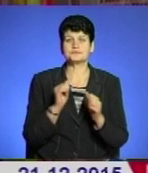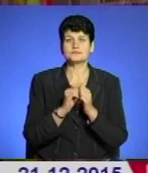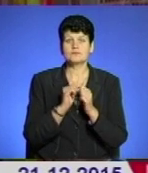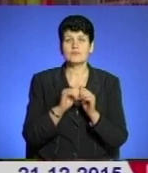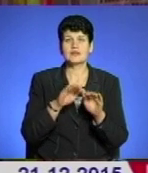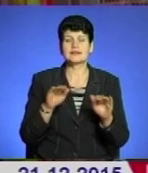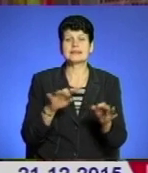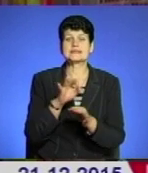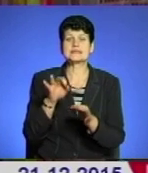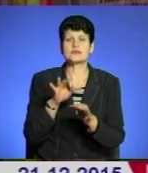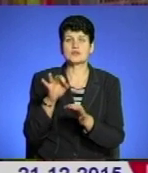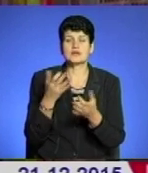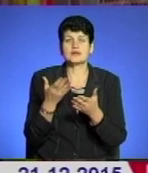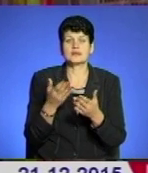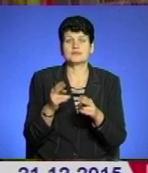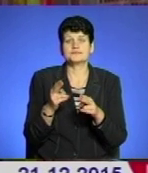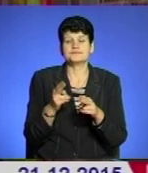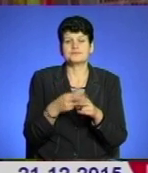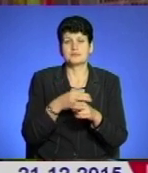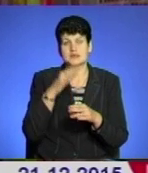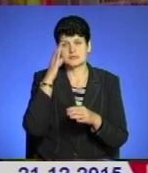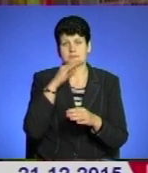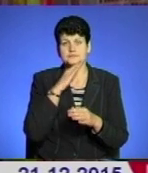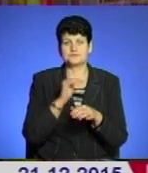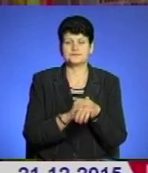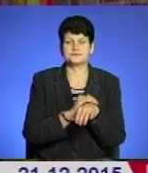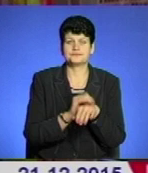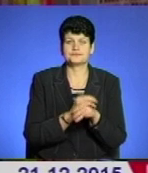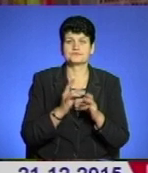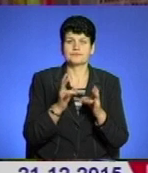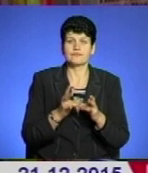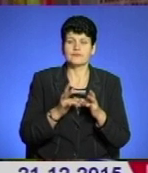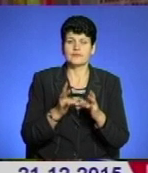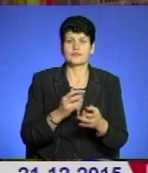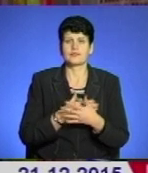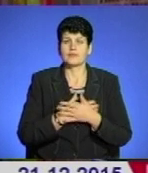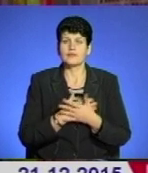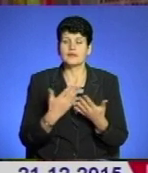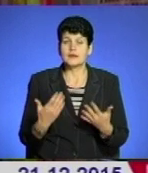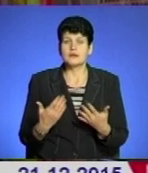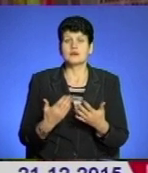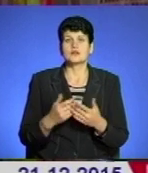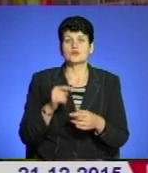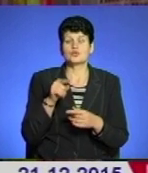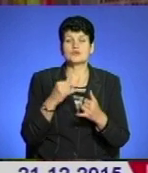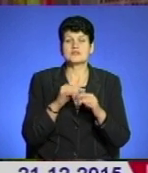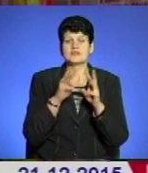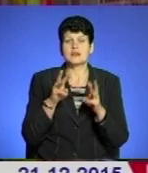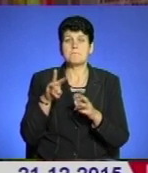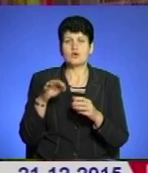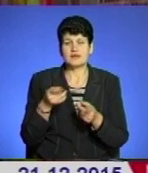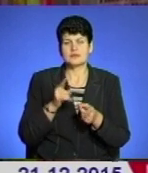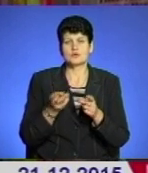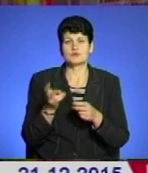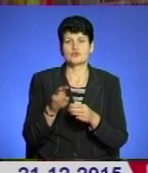дитині-сироті, яка в чомусь обділена батьківською ласкою, обділена любов'ю. І сьогодні Святий Миколай насправді прийшов до